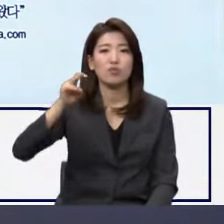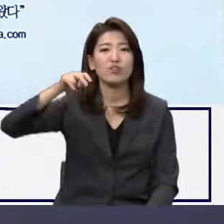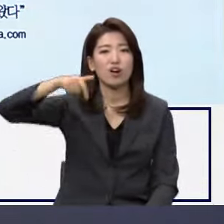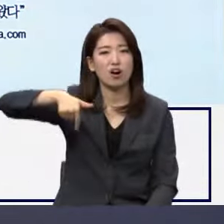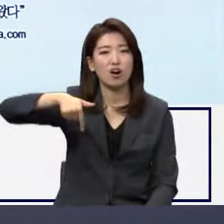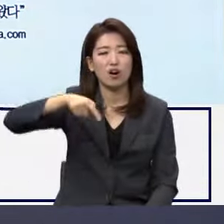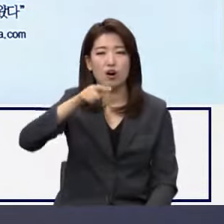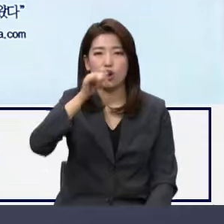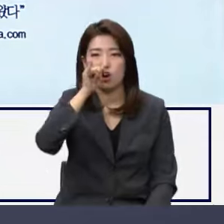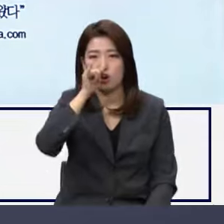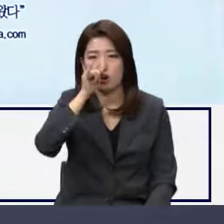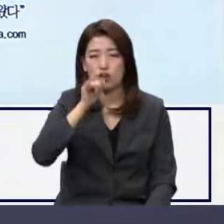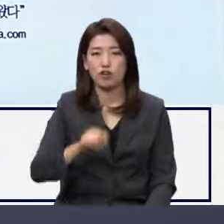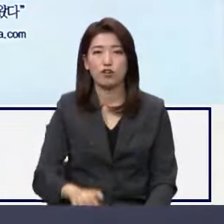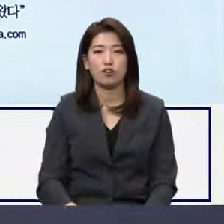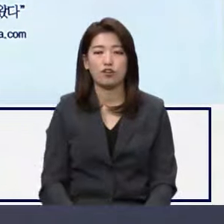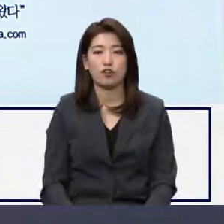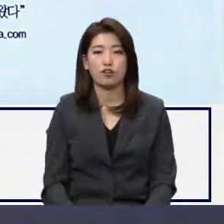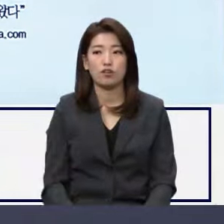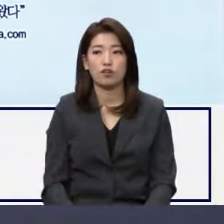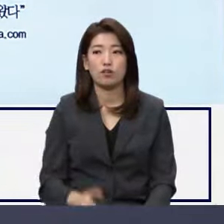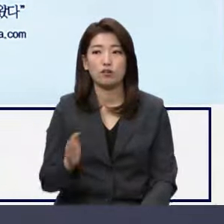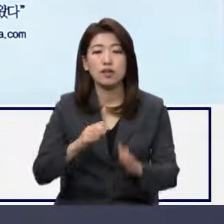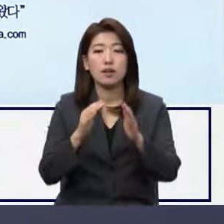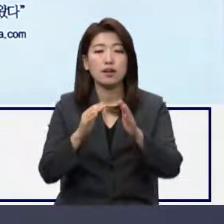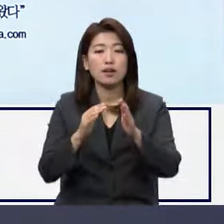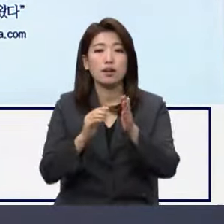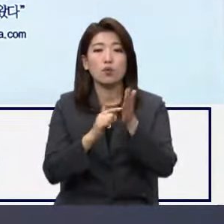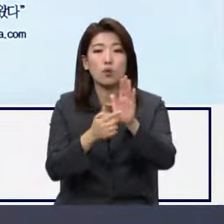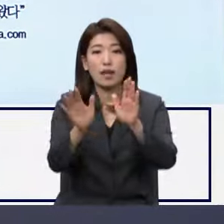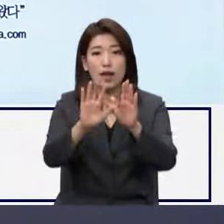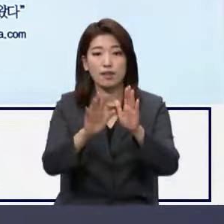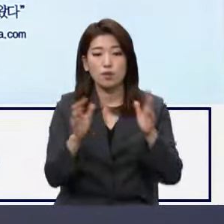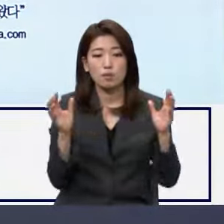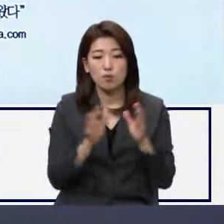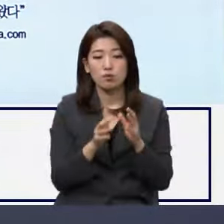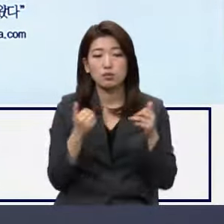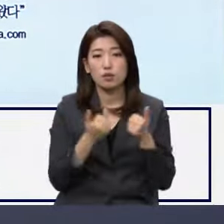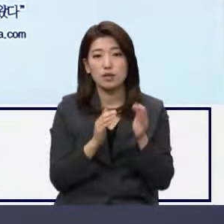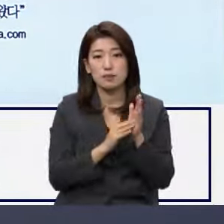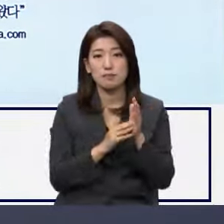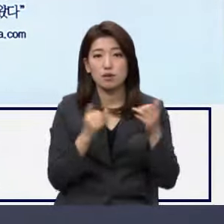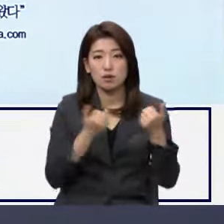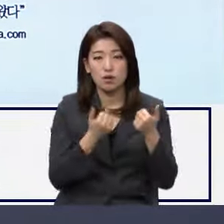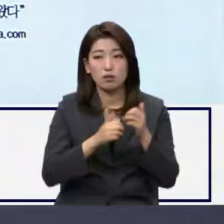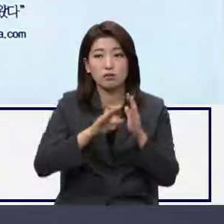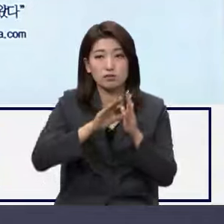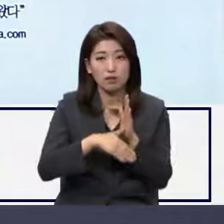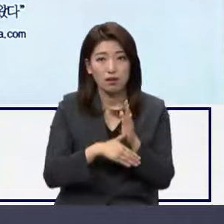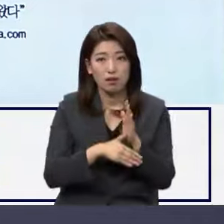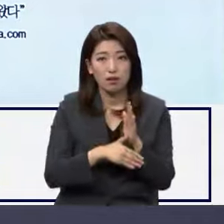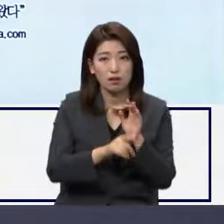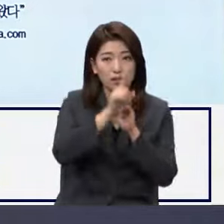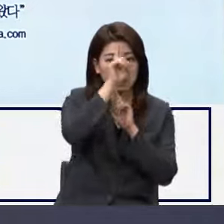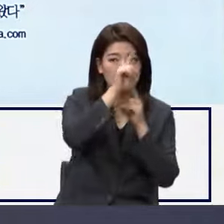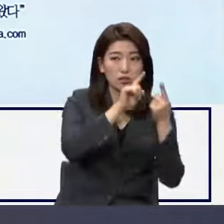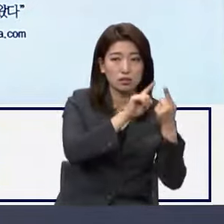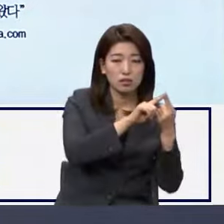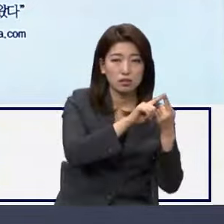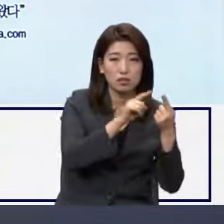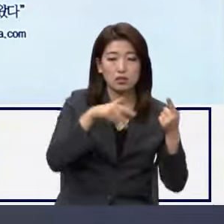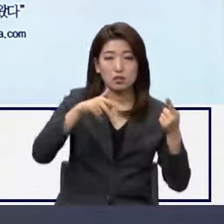경론네 공간위에 한동훈 위원장은 없지만 친한 한동원 위원장이 소울메이트라고 얘기를 했었죠